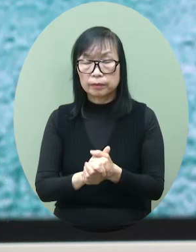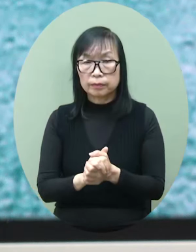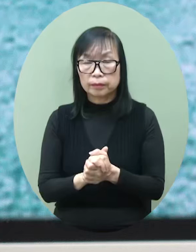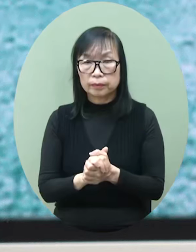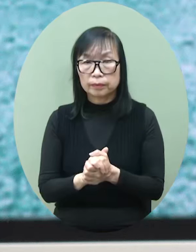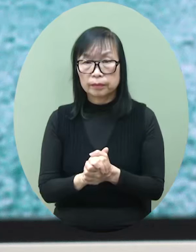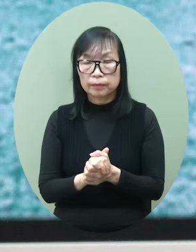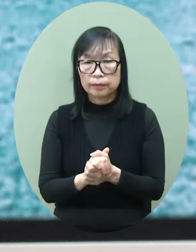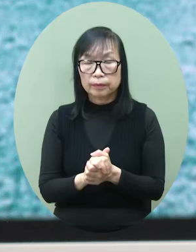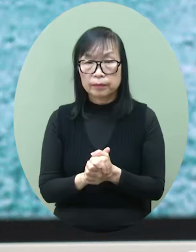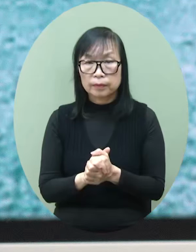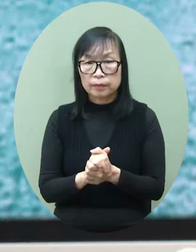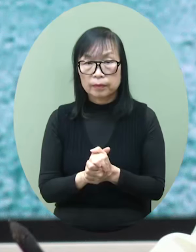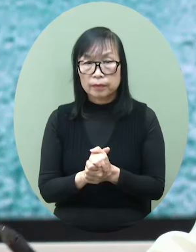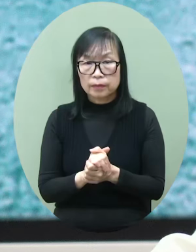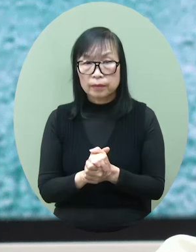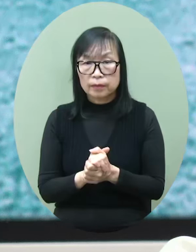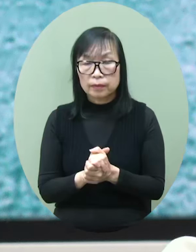第一位那位是女士